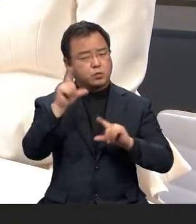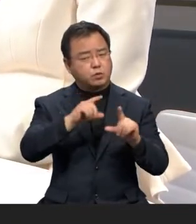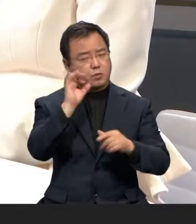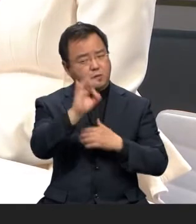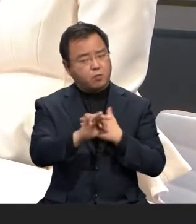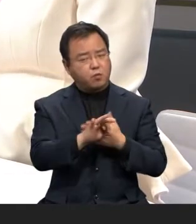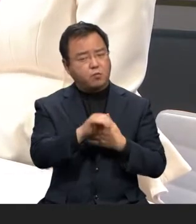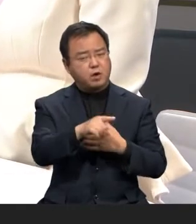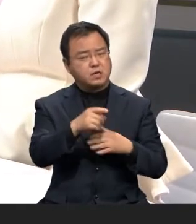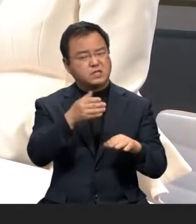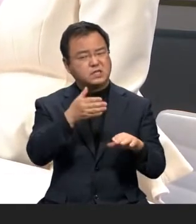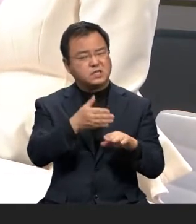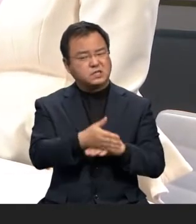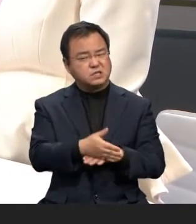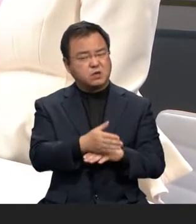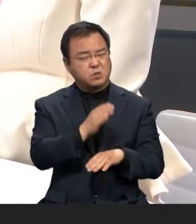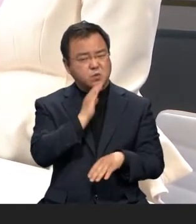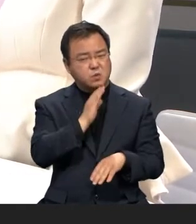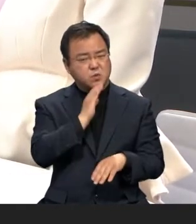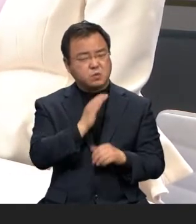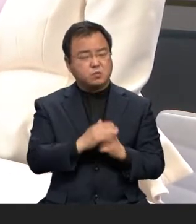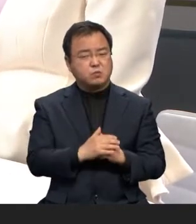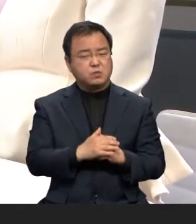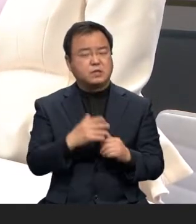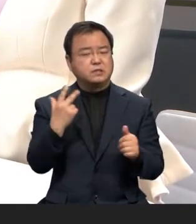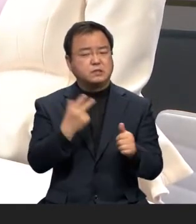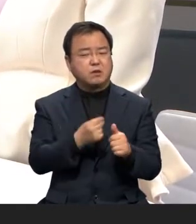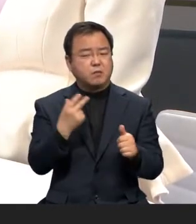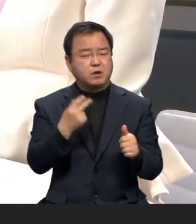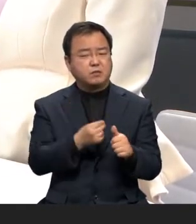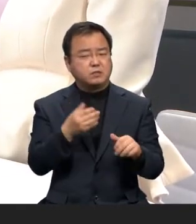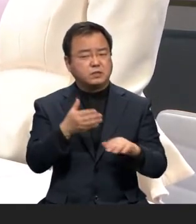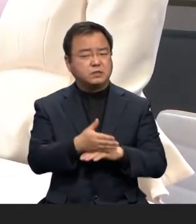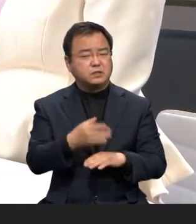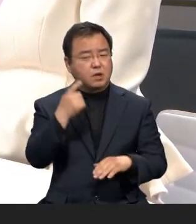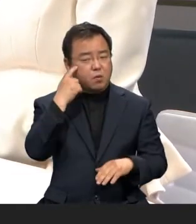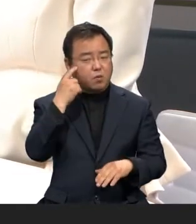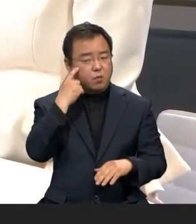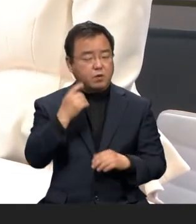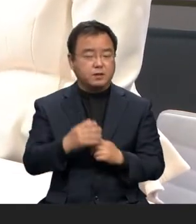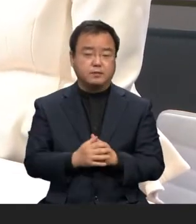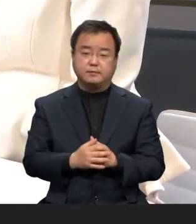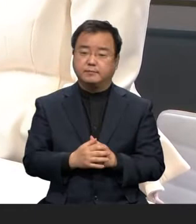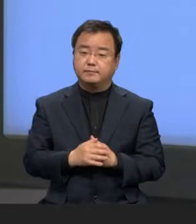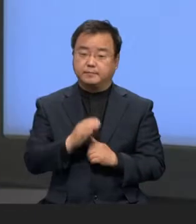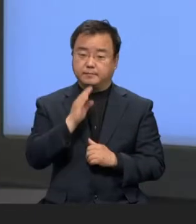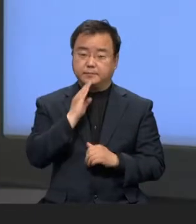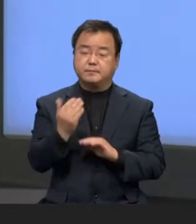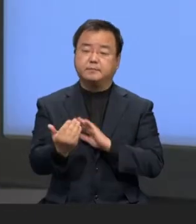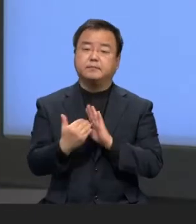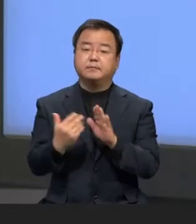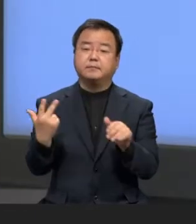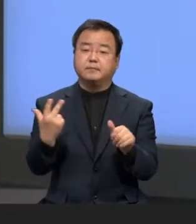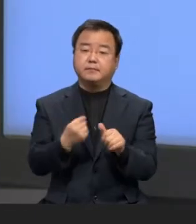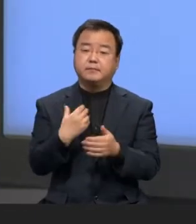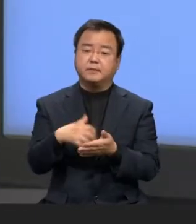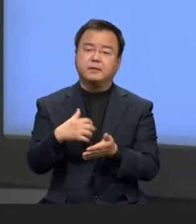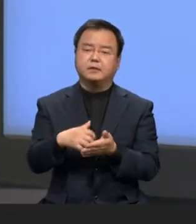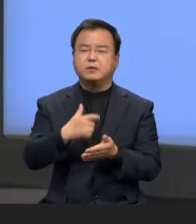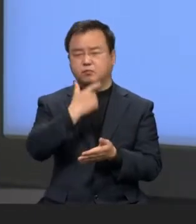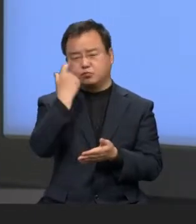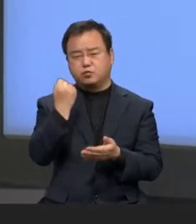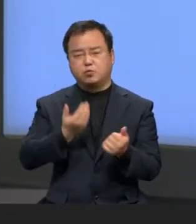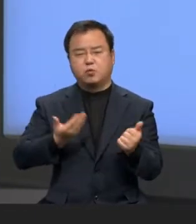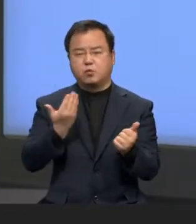굉장히 지지부진하다는 생각이 드는데 왜 이렇게 접종이 안 이루어지고 있는 거죠? 일단은 백신 물량 자체가 부족하고 공급도 잘 안